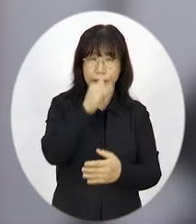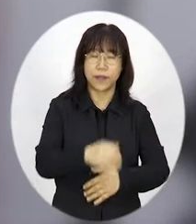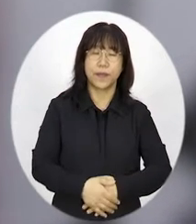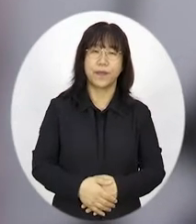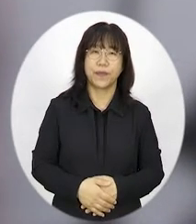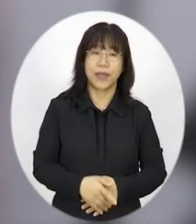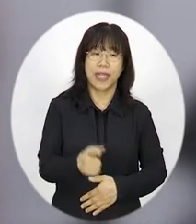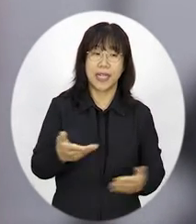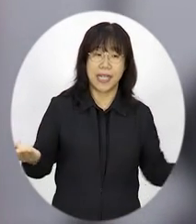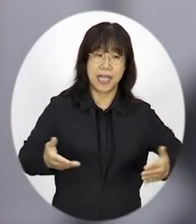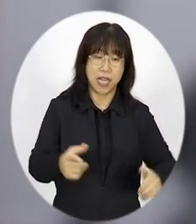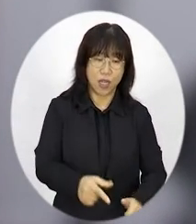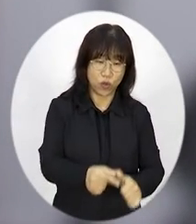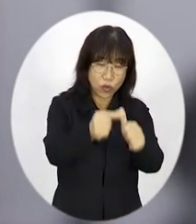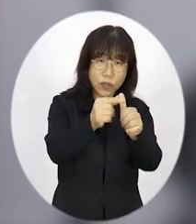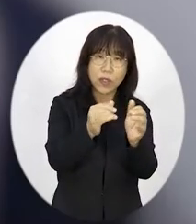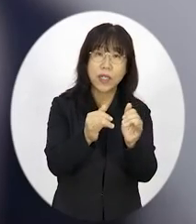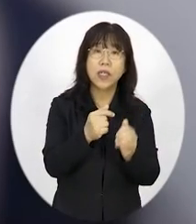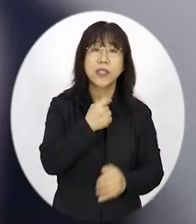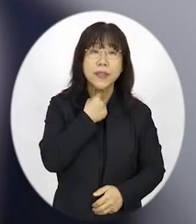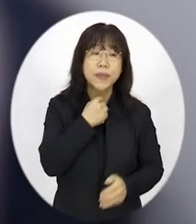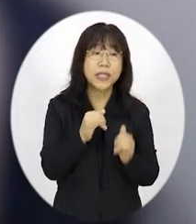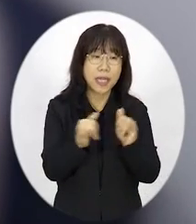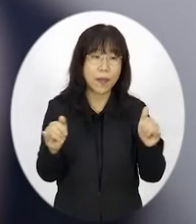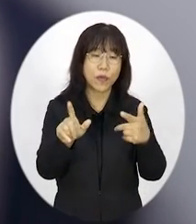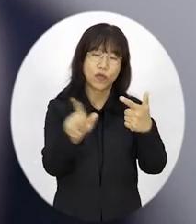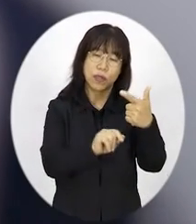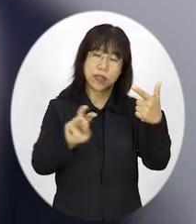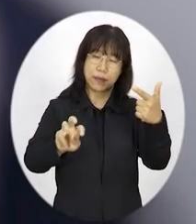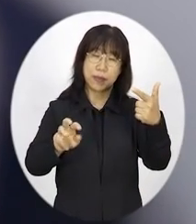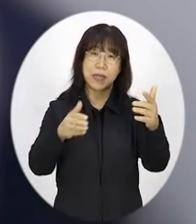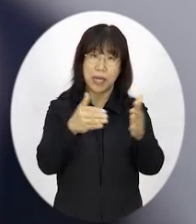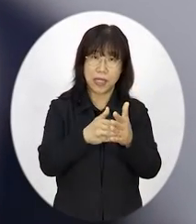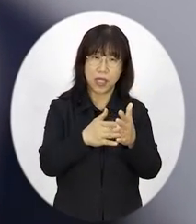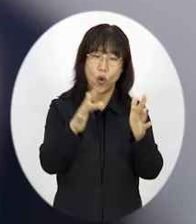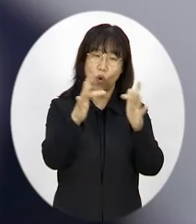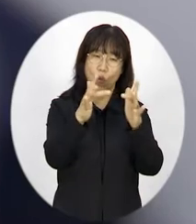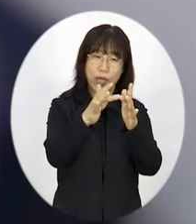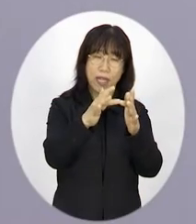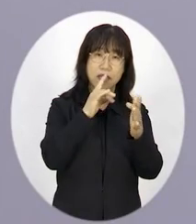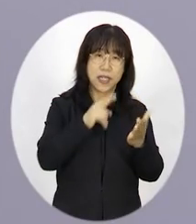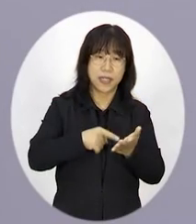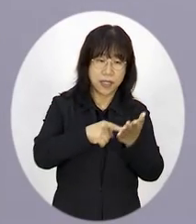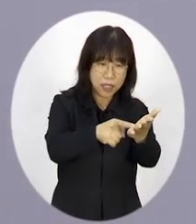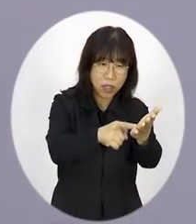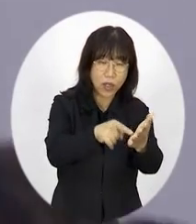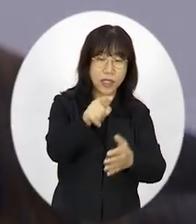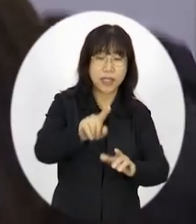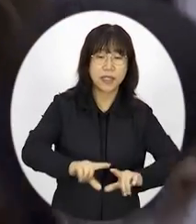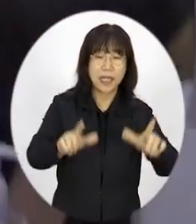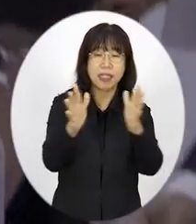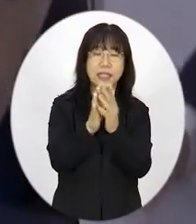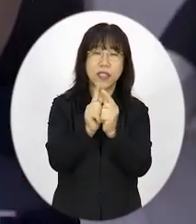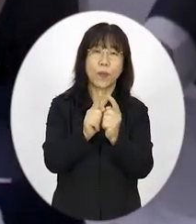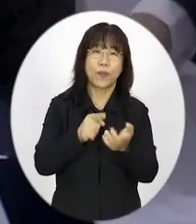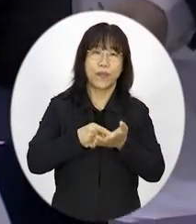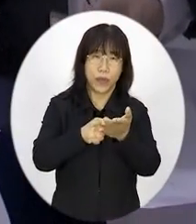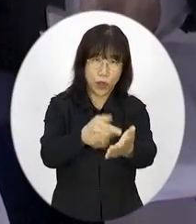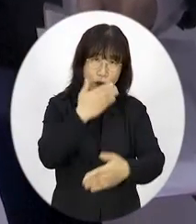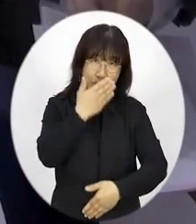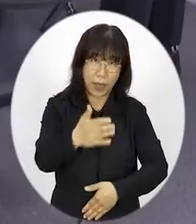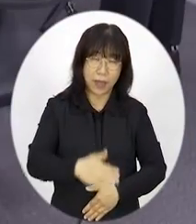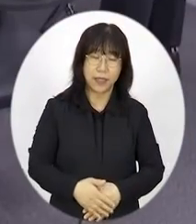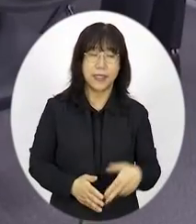함께 진행될 예정입니다. 구직을 희망하는 구직자는 오는 6월 30일까지 온라인 신청이나 당일